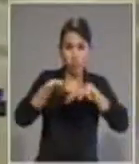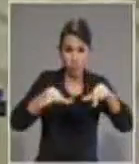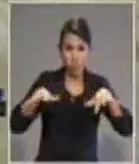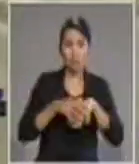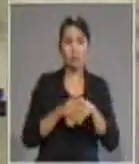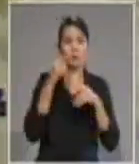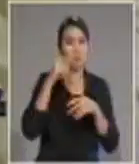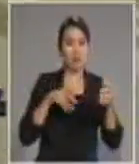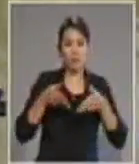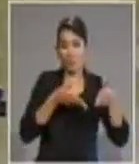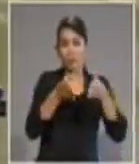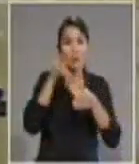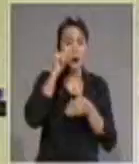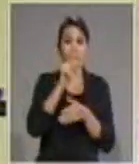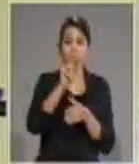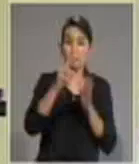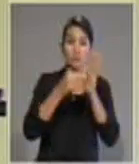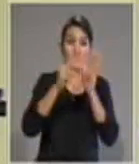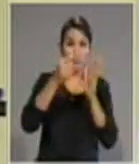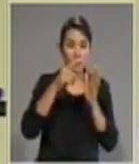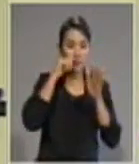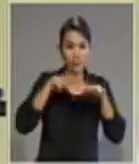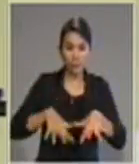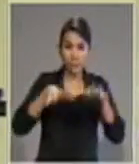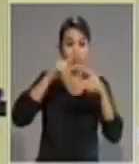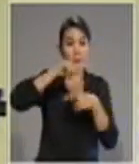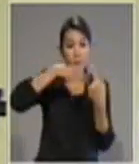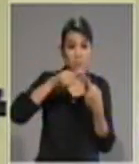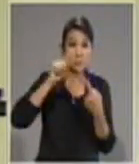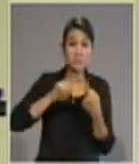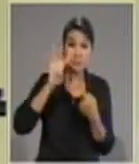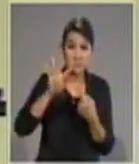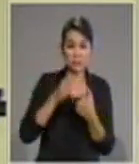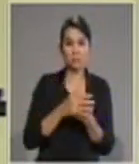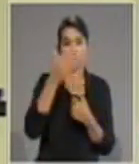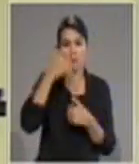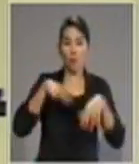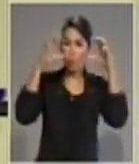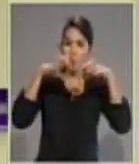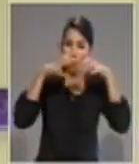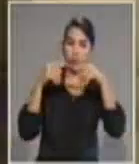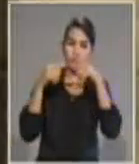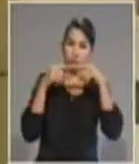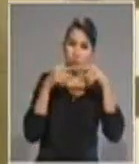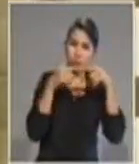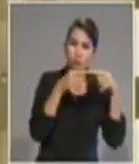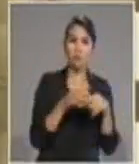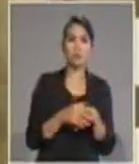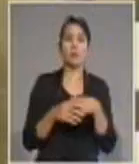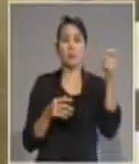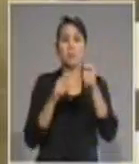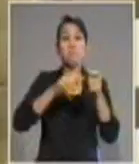ในแม่น้ำตรังล้นเข้าท่วมพื้นที่ซ้ำเป็นระลอกที่4จากฝนที่ตกลงมาต่อเนื่องโดยเฉพาะที่ตำบลหนองตรุดอำเภอ